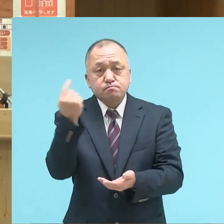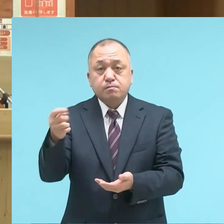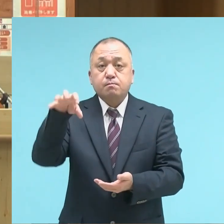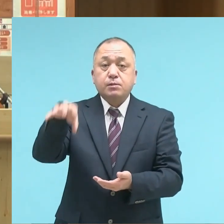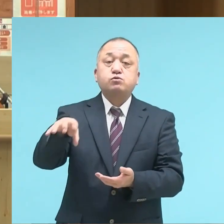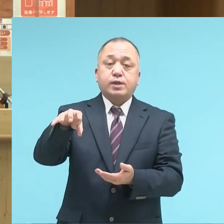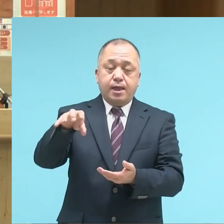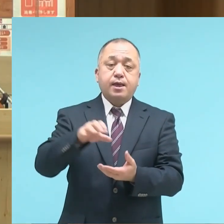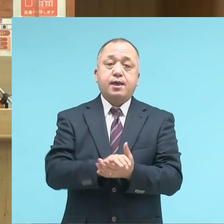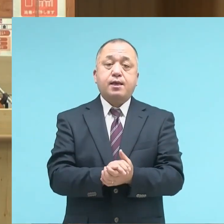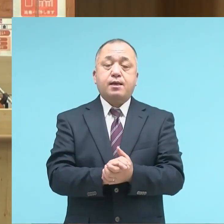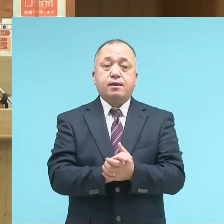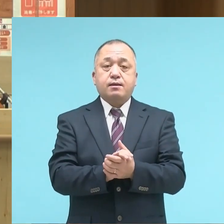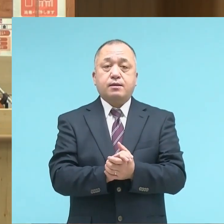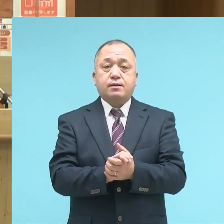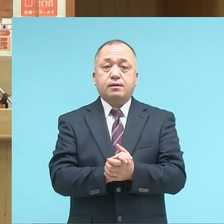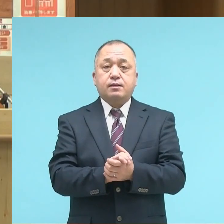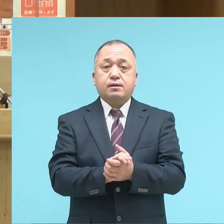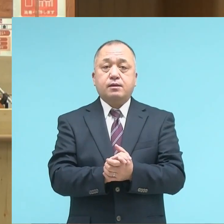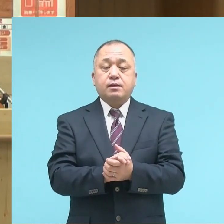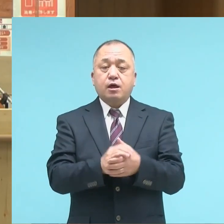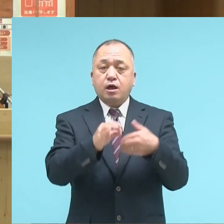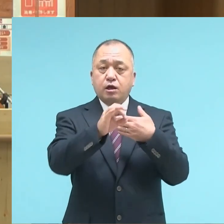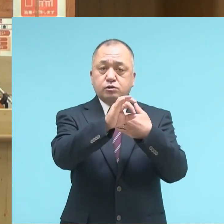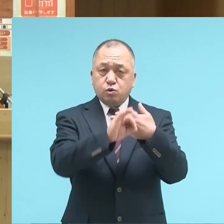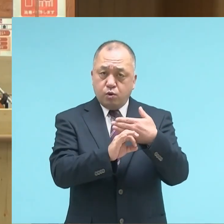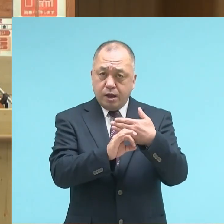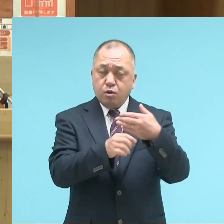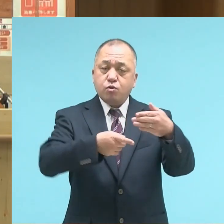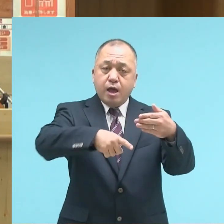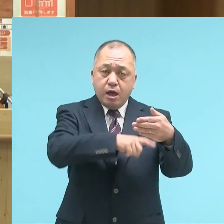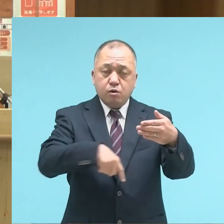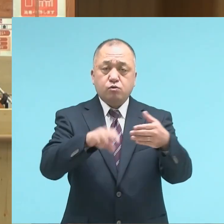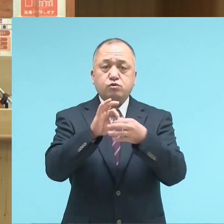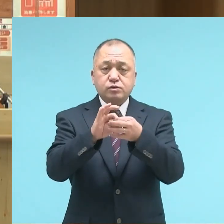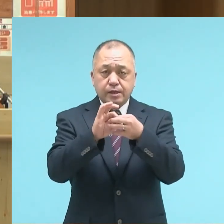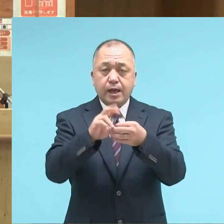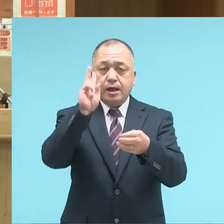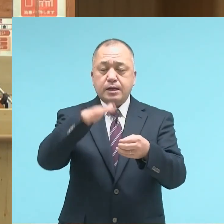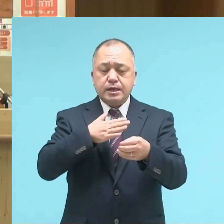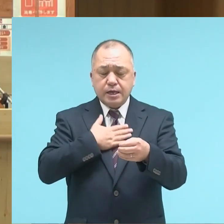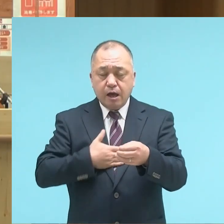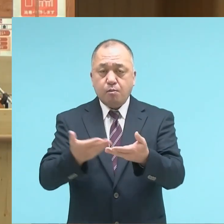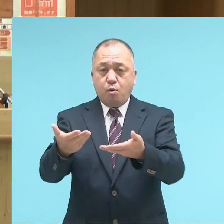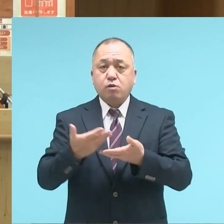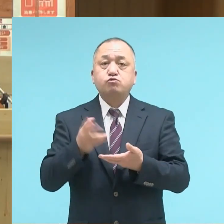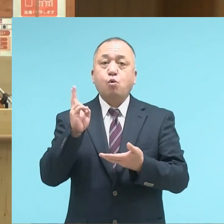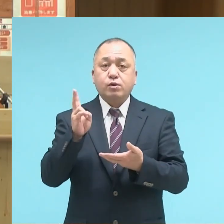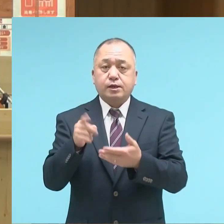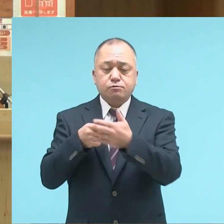会を通じて、そういった条例制定の趣旨をご理解いただけるように努めていきたいというふうに考え